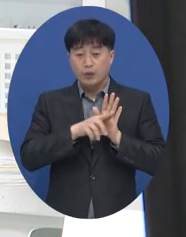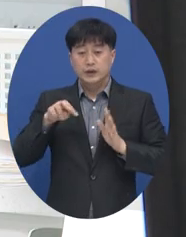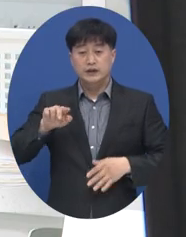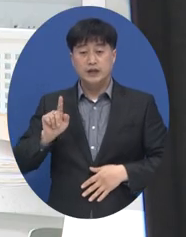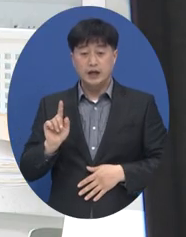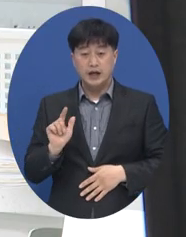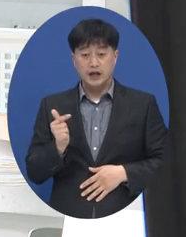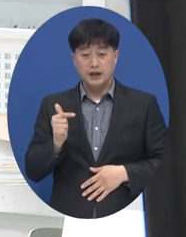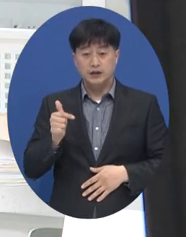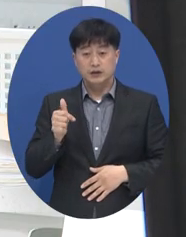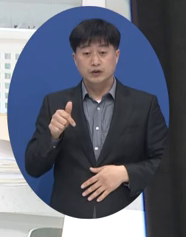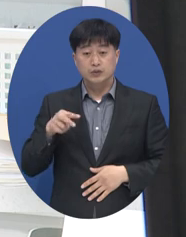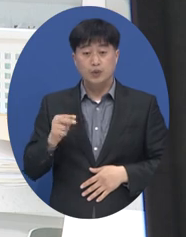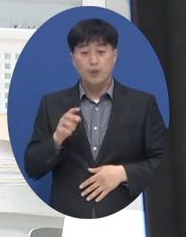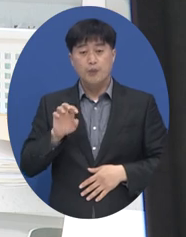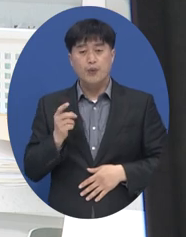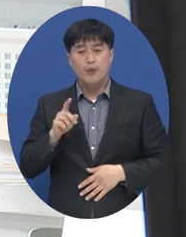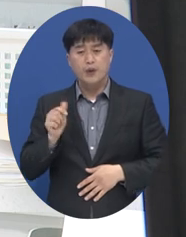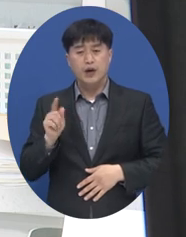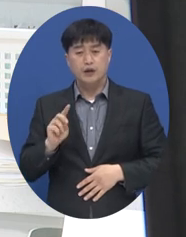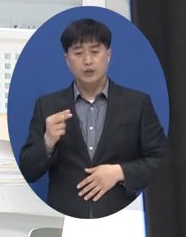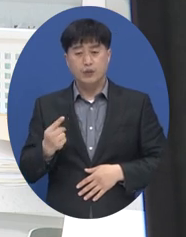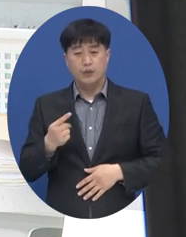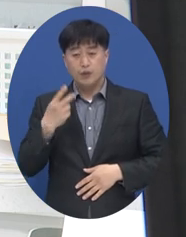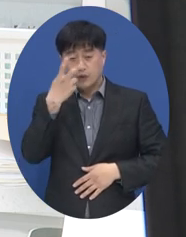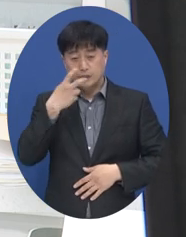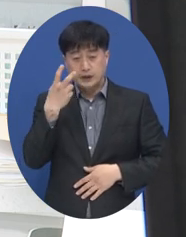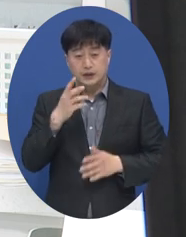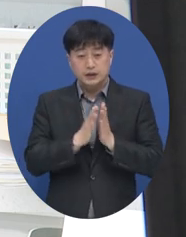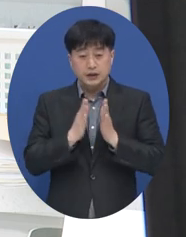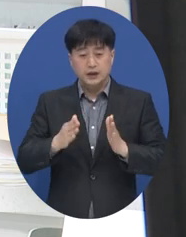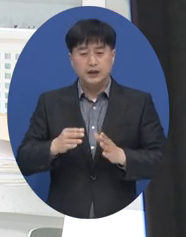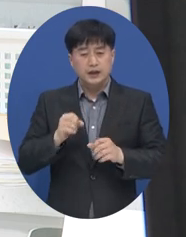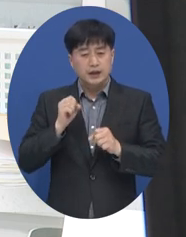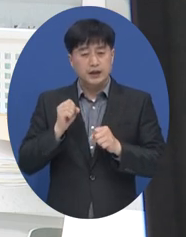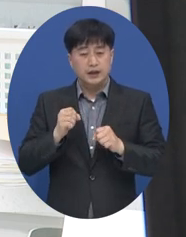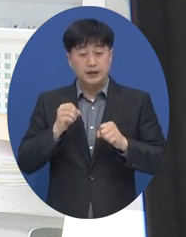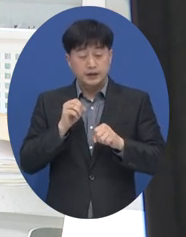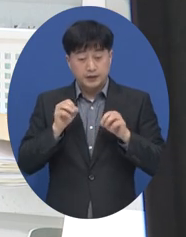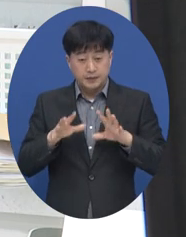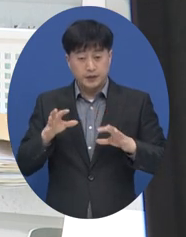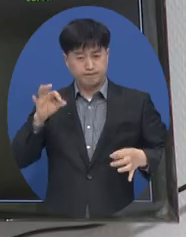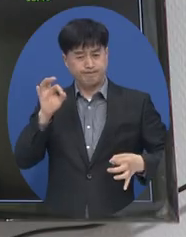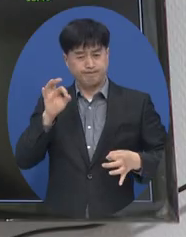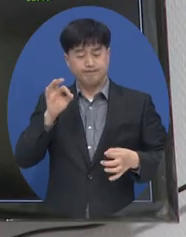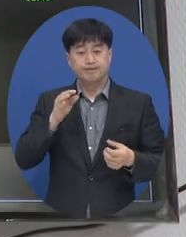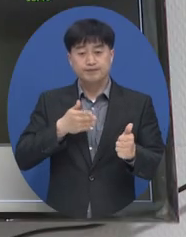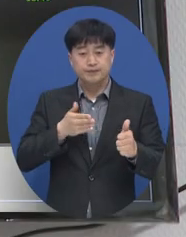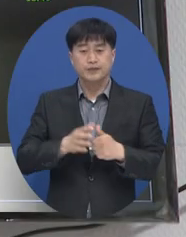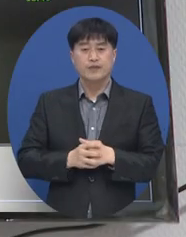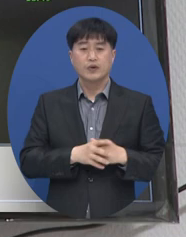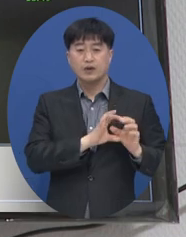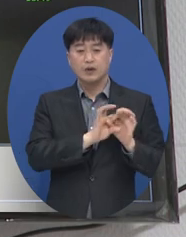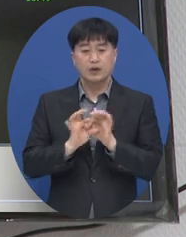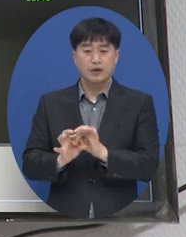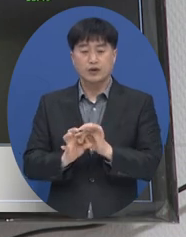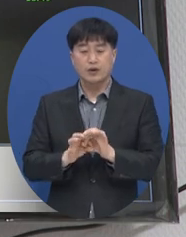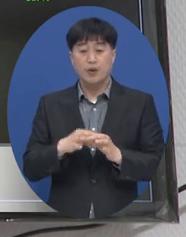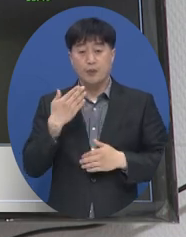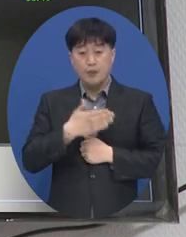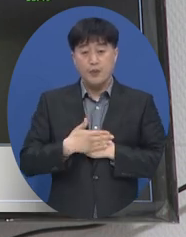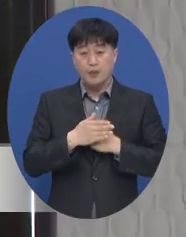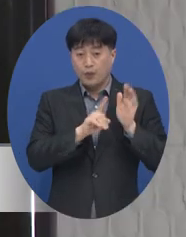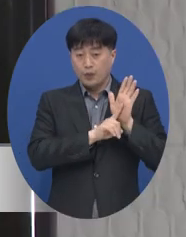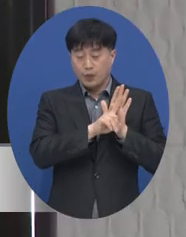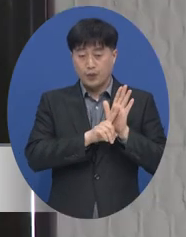체온이랑 또 산소 포화도랑 체크를 할 테니까요. 잠깐 가만히 계셔요. 연이어 환자의